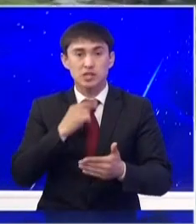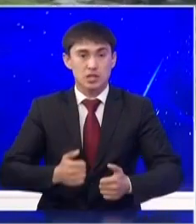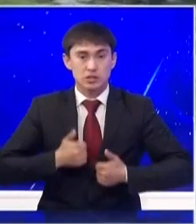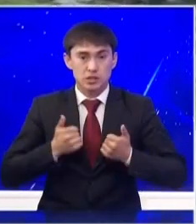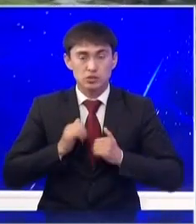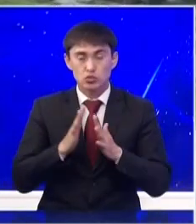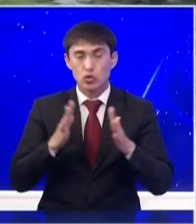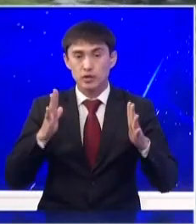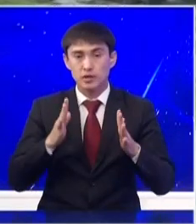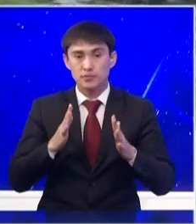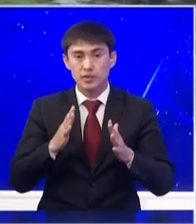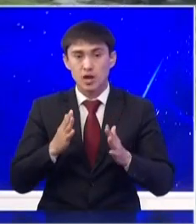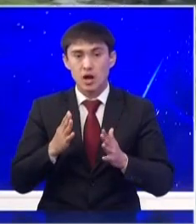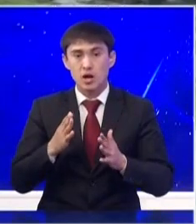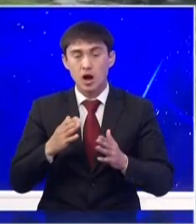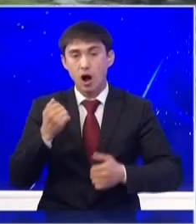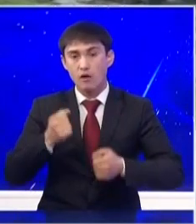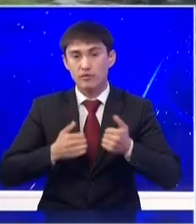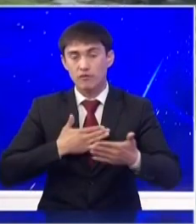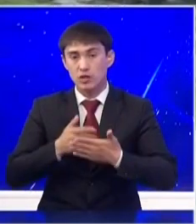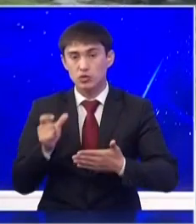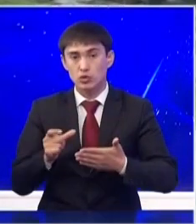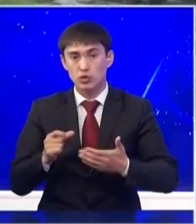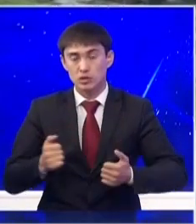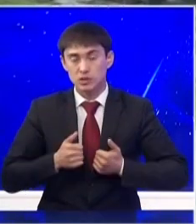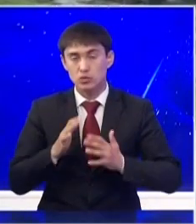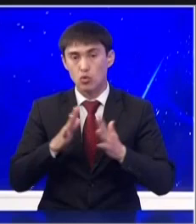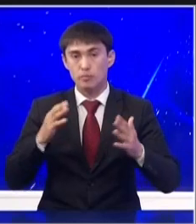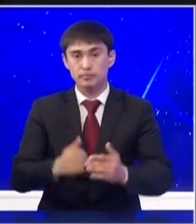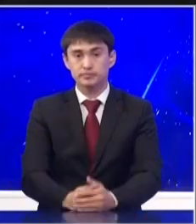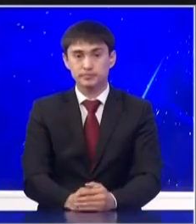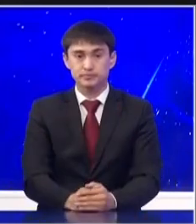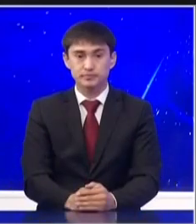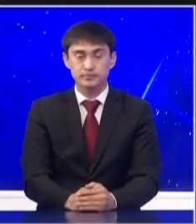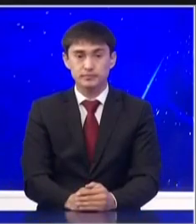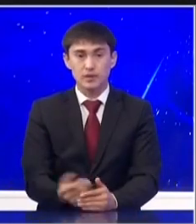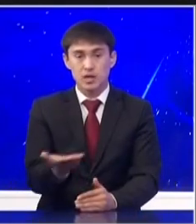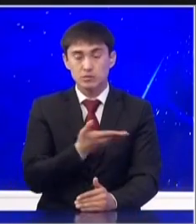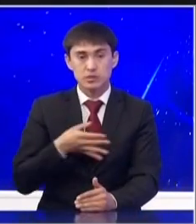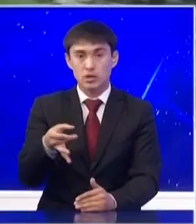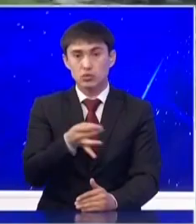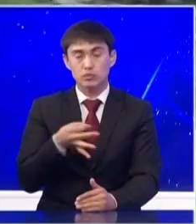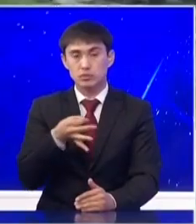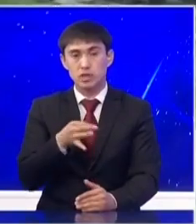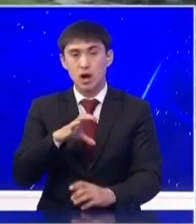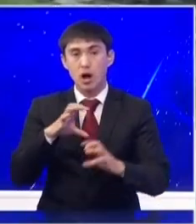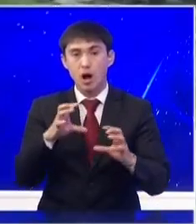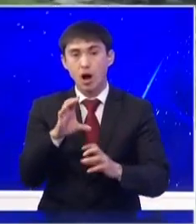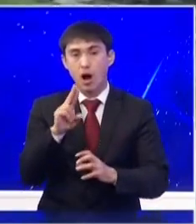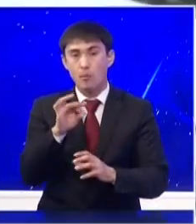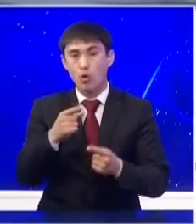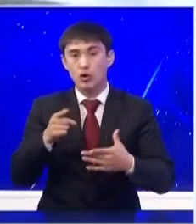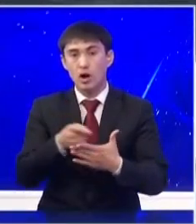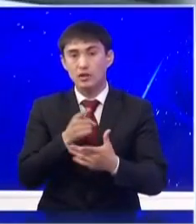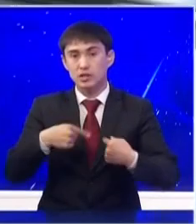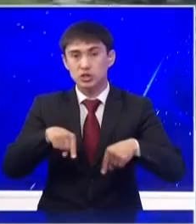өте жоғары, әсіресе мына автоволонтерларға ынтасы жоғары болып тұр. Біздің ауданымызда қамқор атты жастар ресурстық орталығының